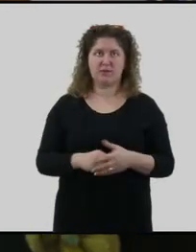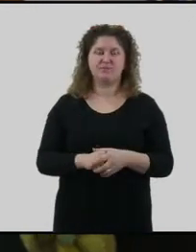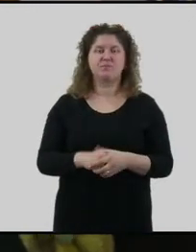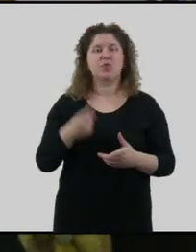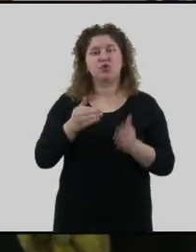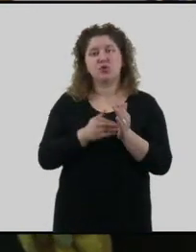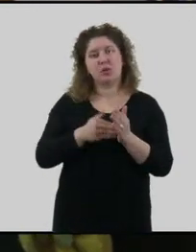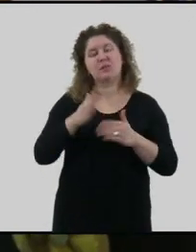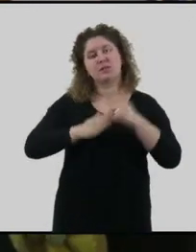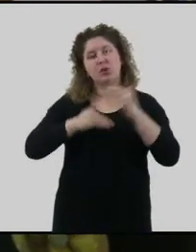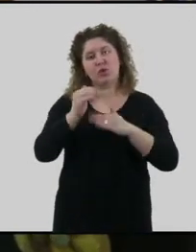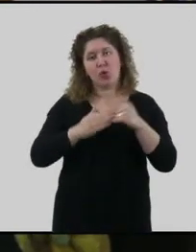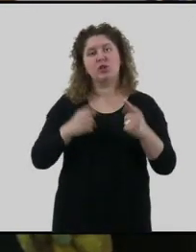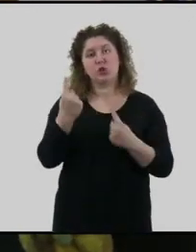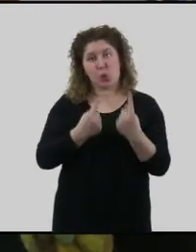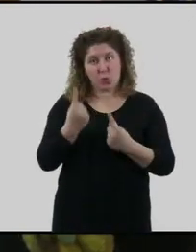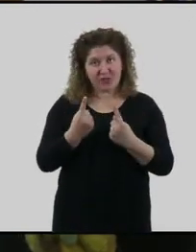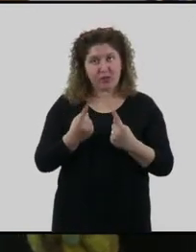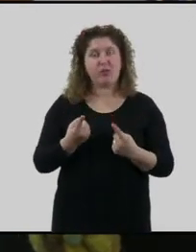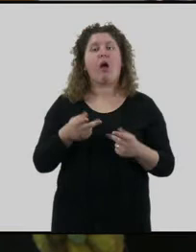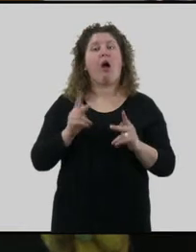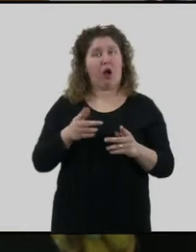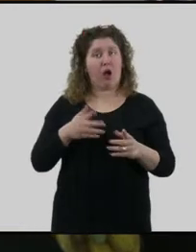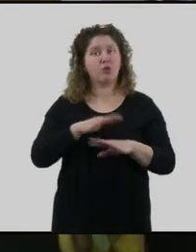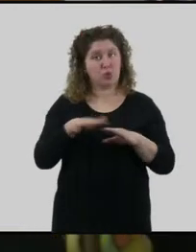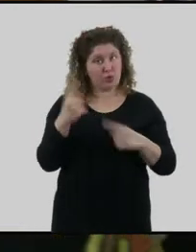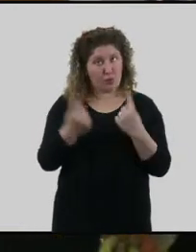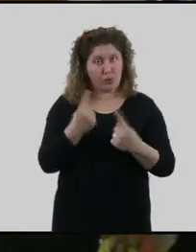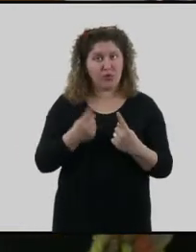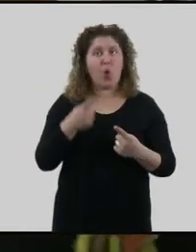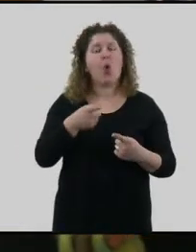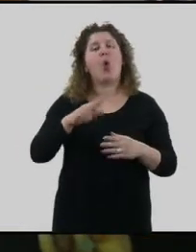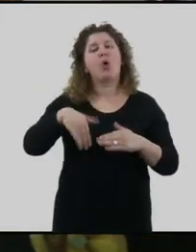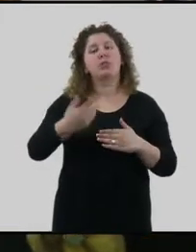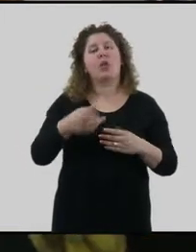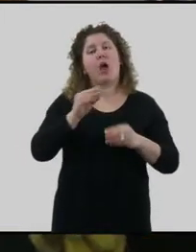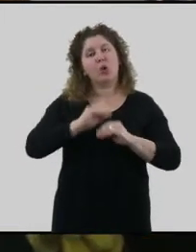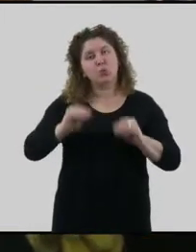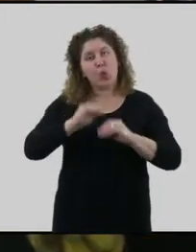nekakve uvjete, a kad zadovoljite te uvjete morate proći edukaciju i osposobljavanje.